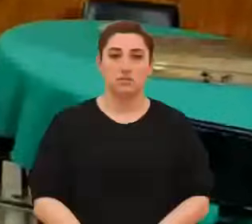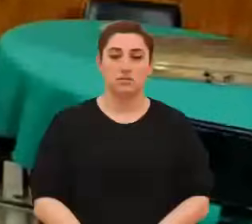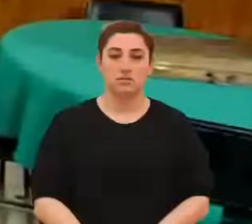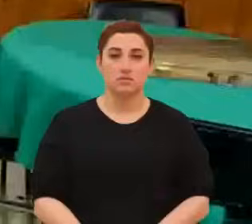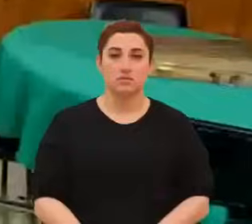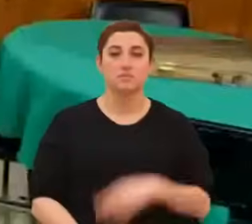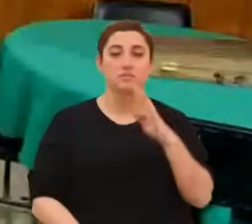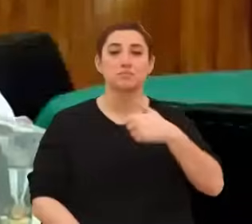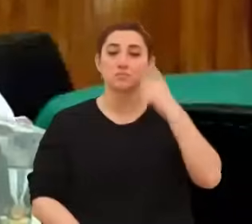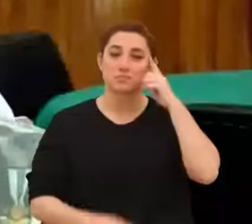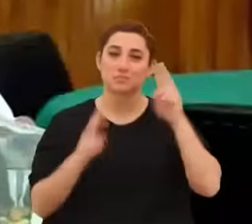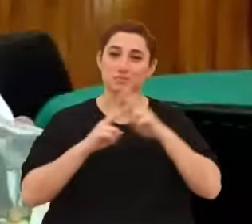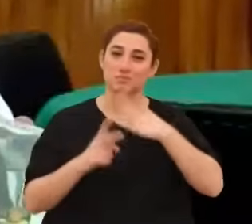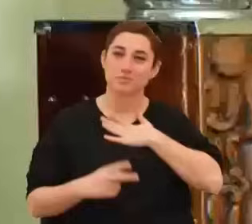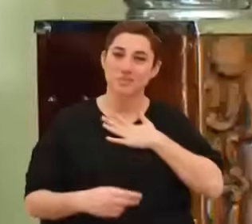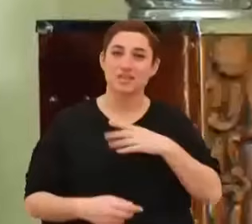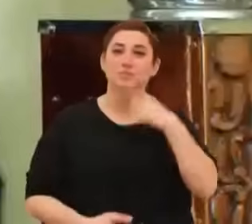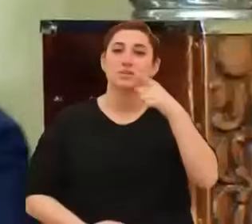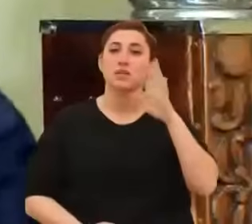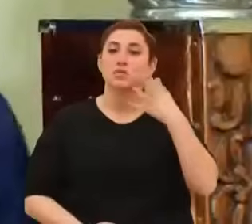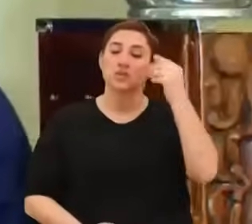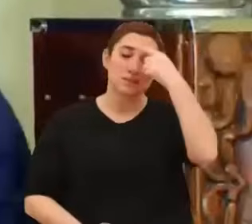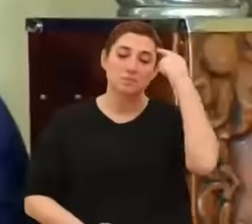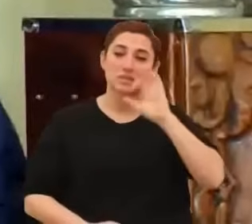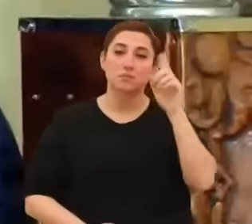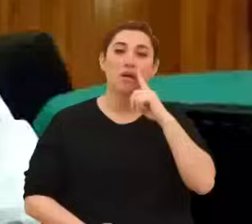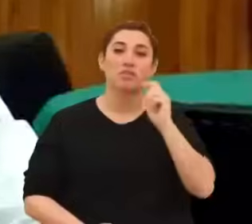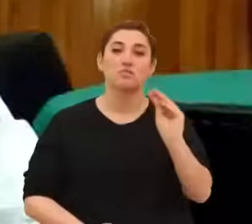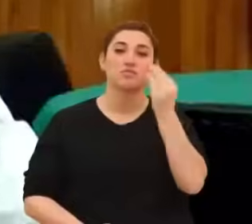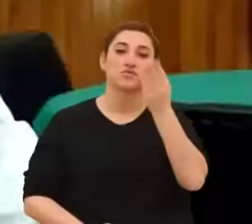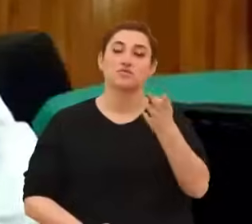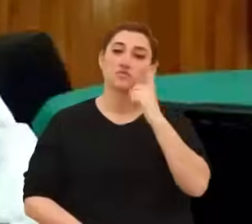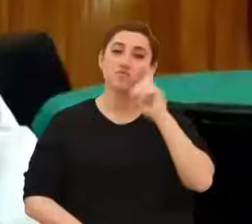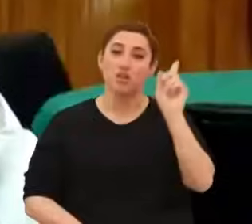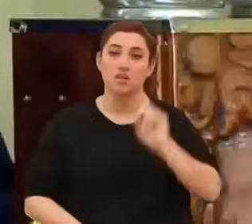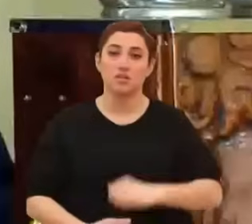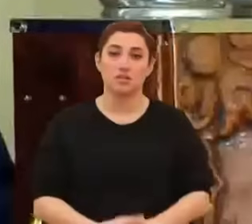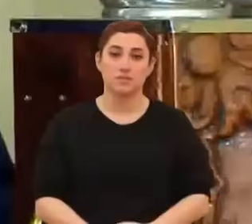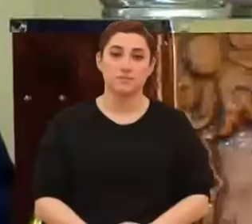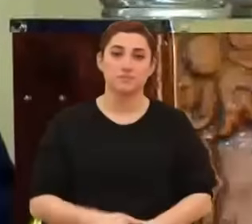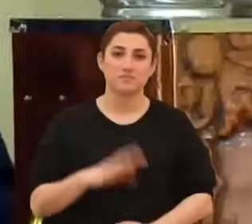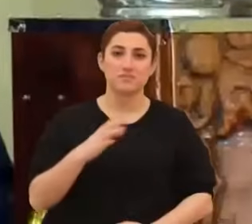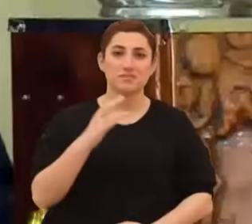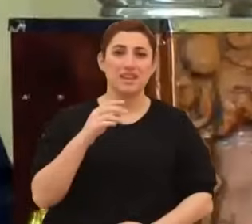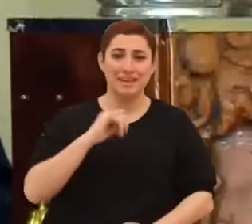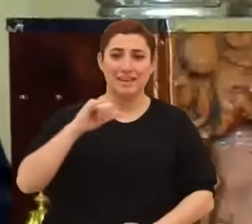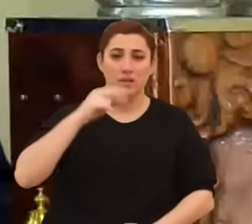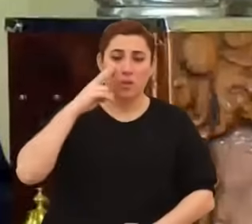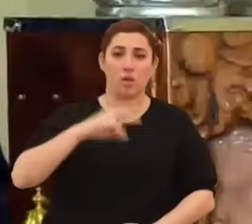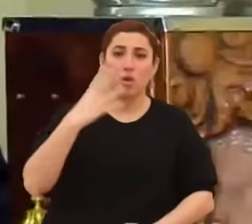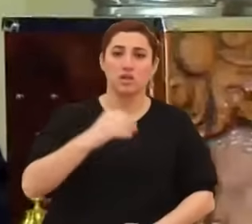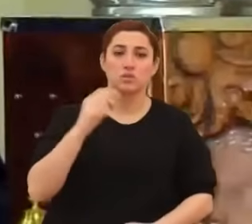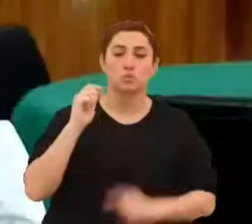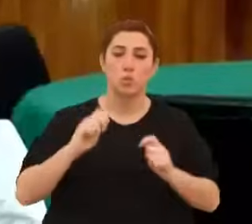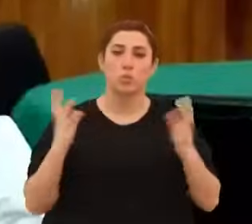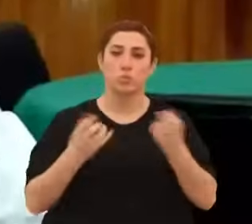okuyor. Ya başkomiserim. Sen de amma kısmetsiz bir adam çıktın ya. Vallahi. Yani az daha tahtalı köyü boyluyordun.